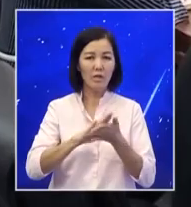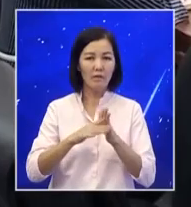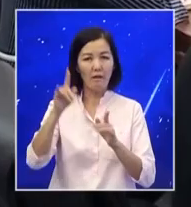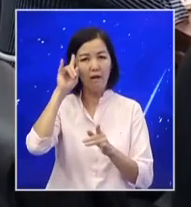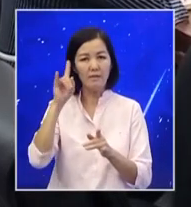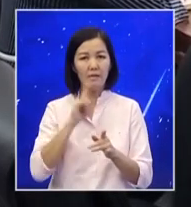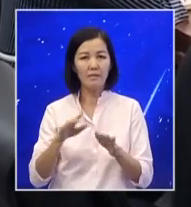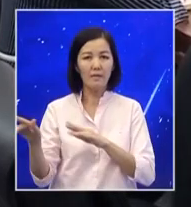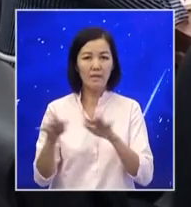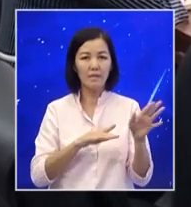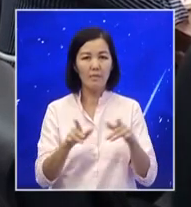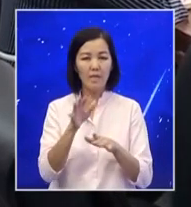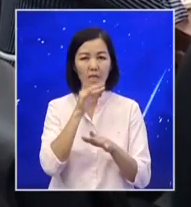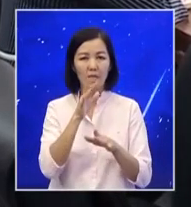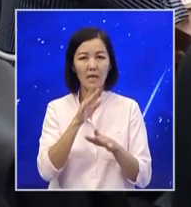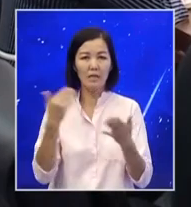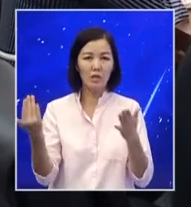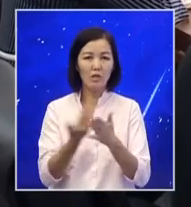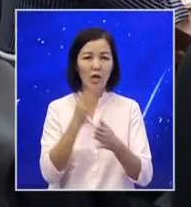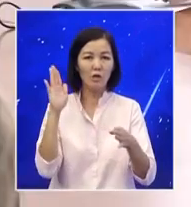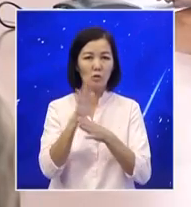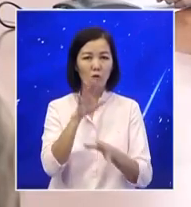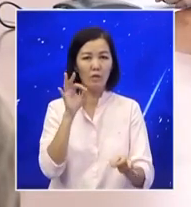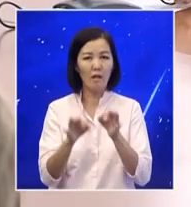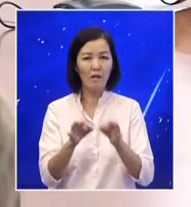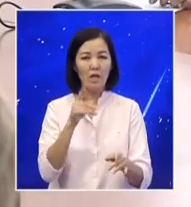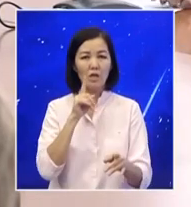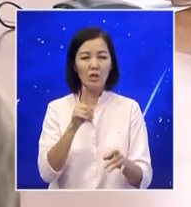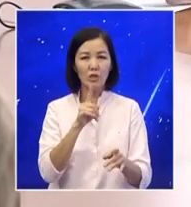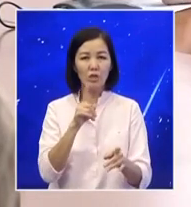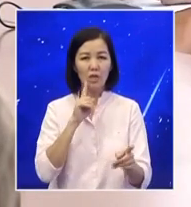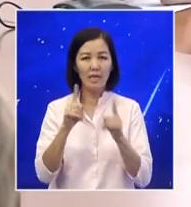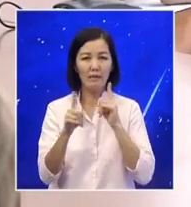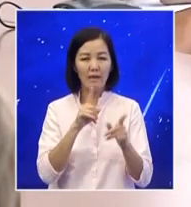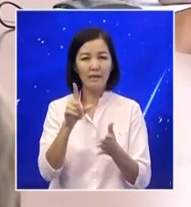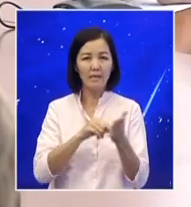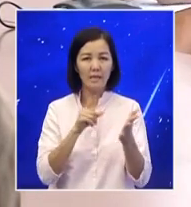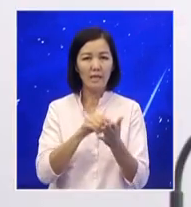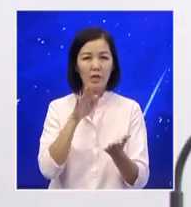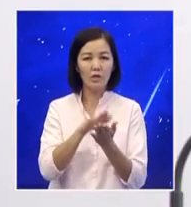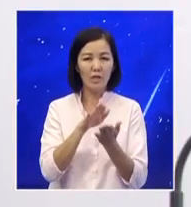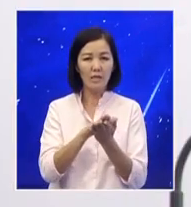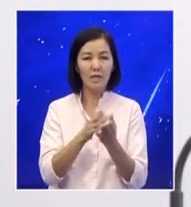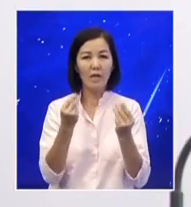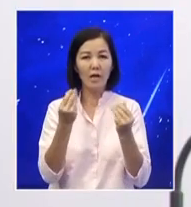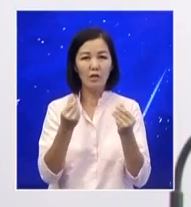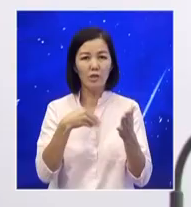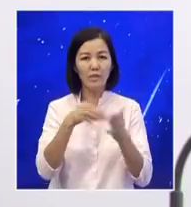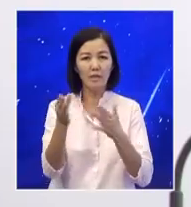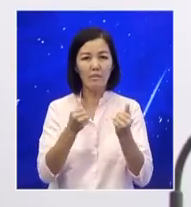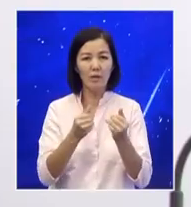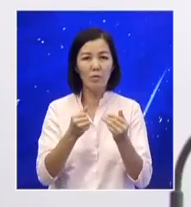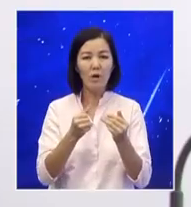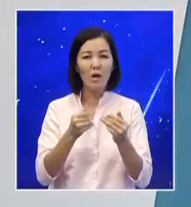жағдайдағы Қазақстан іс-қимыл кезеңі атты жаңа жолдауды талқылады. Жиында зейнетақы жинақтарына тұрғын үй сатып алу, аңсаған